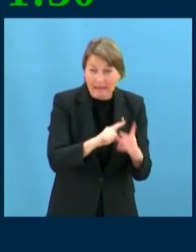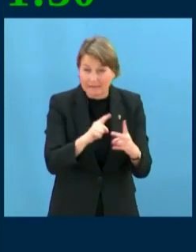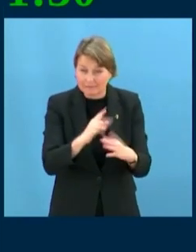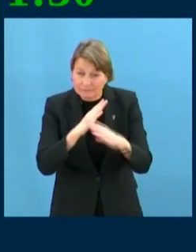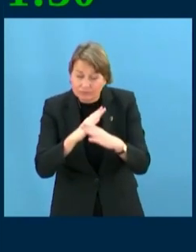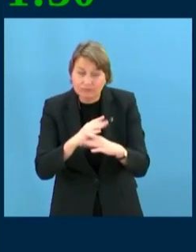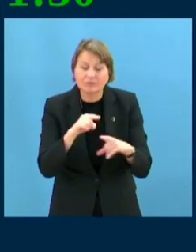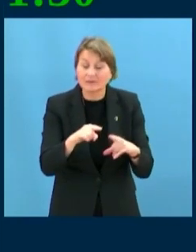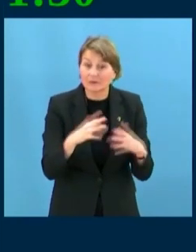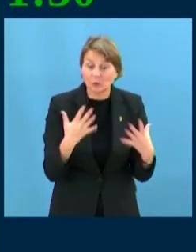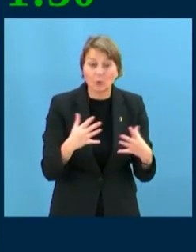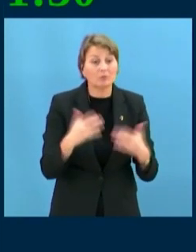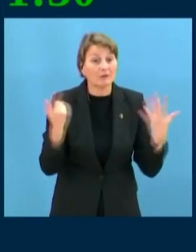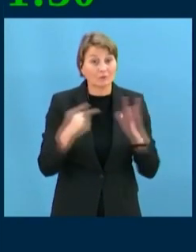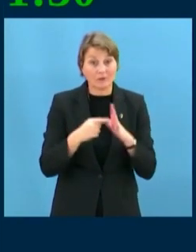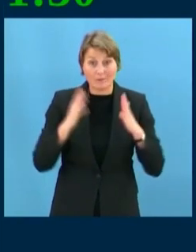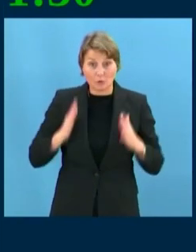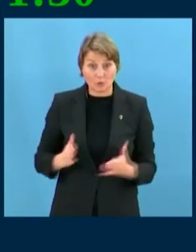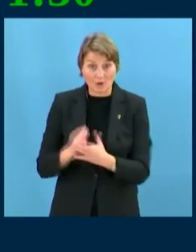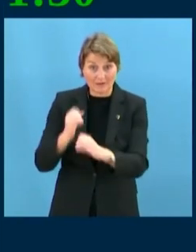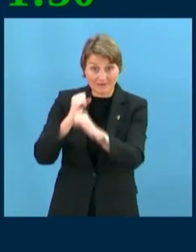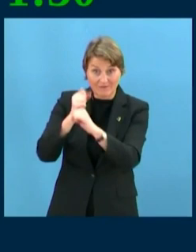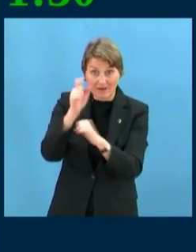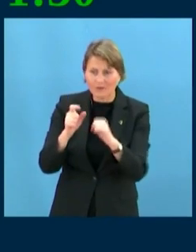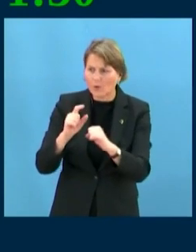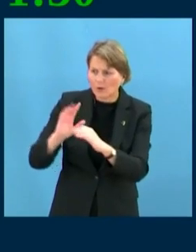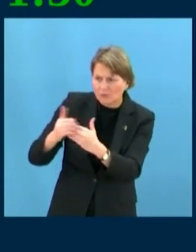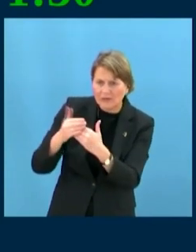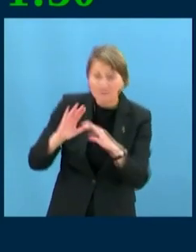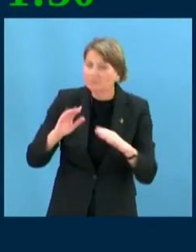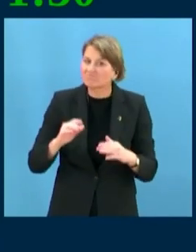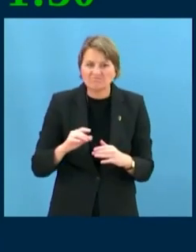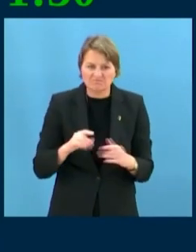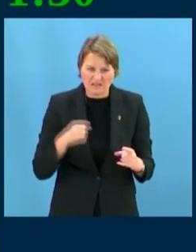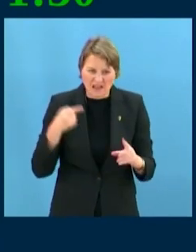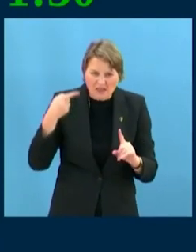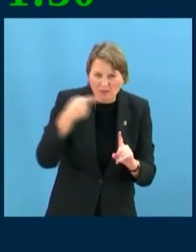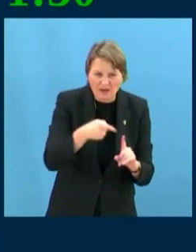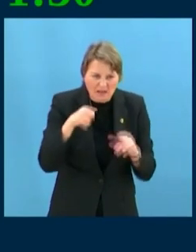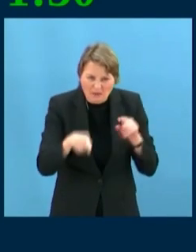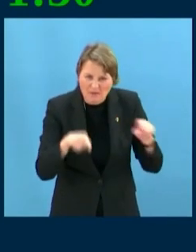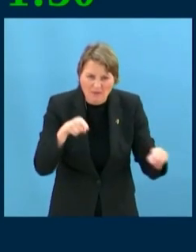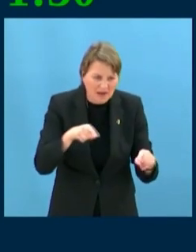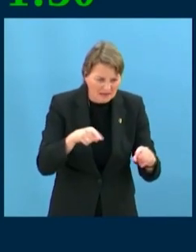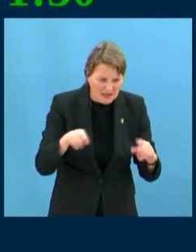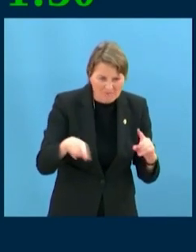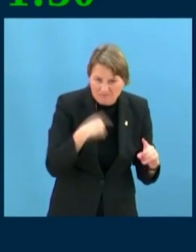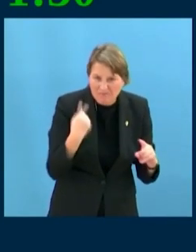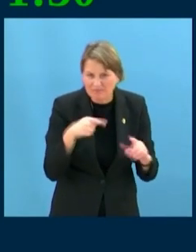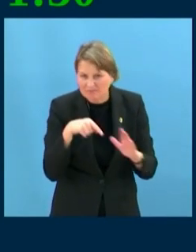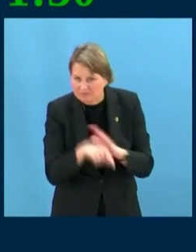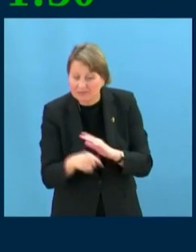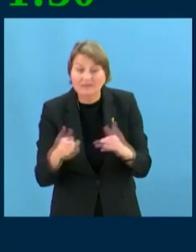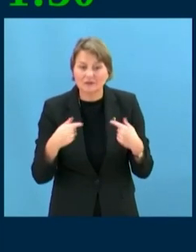kısıtlanması insan hakları sorunlarına dikkat çekmek isteyen veya yalnızca kamusal hayata katılmak isteyen insan